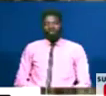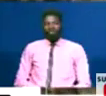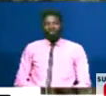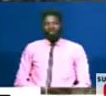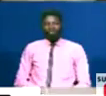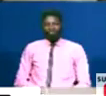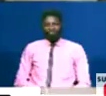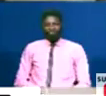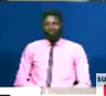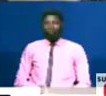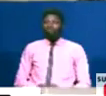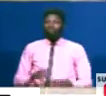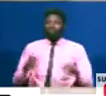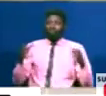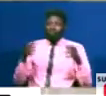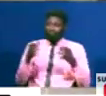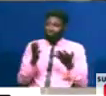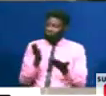Miongoni mwa makurutu hao